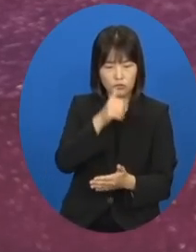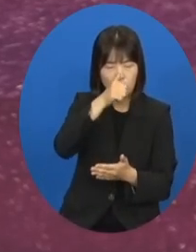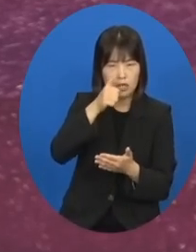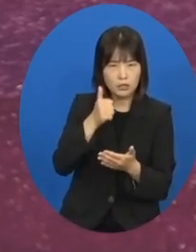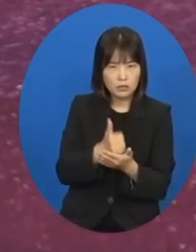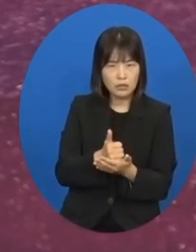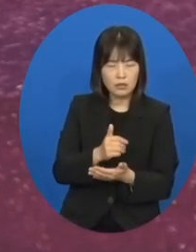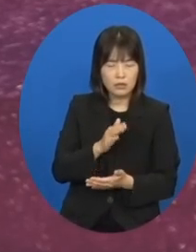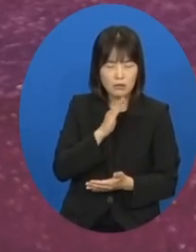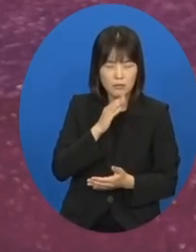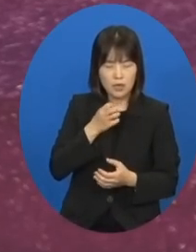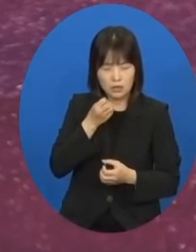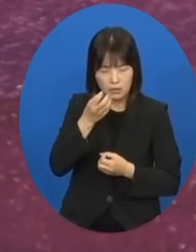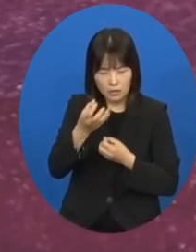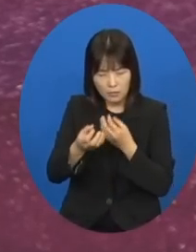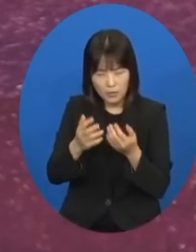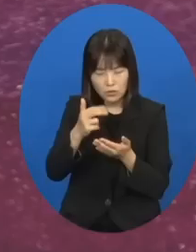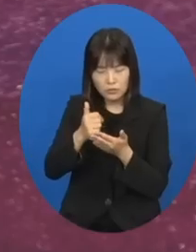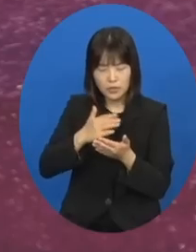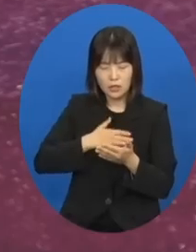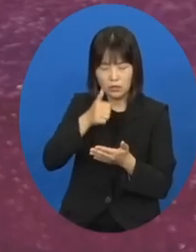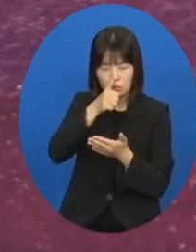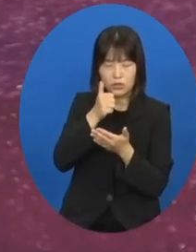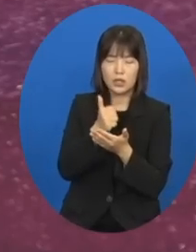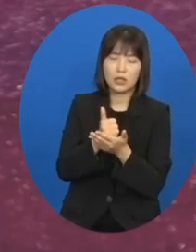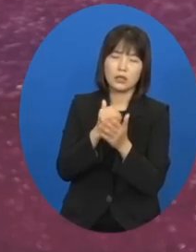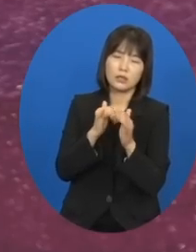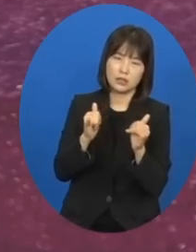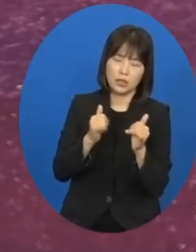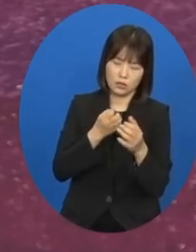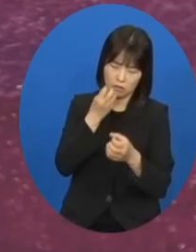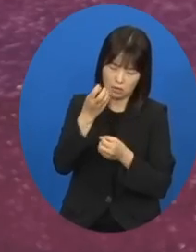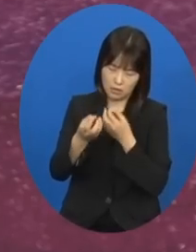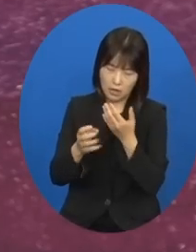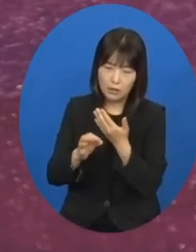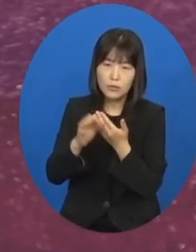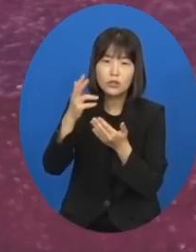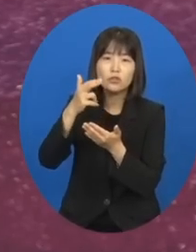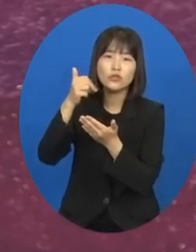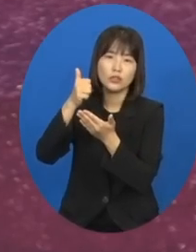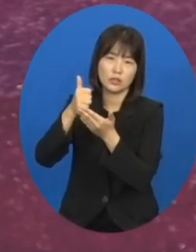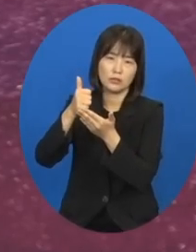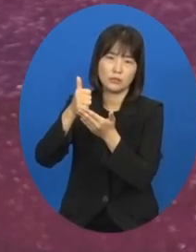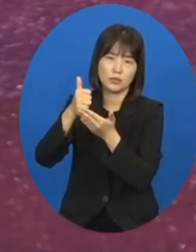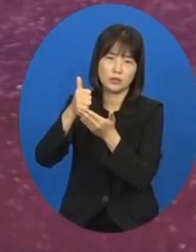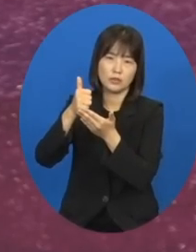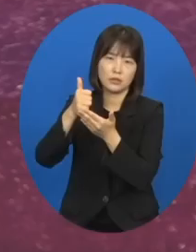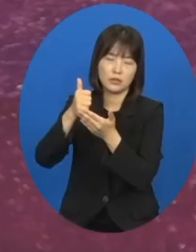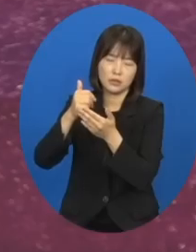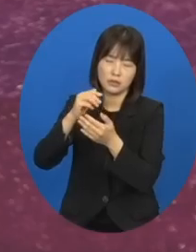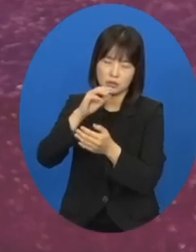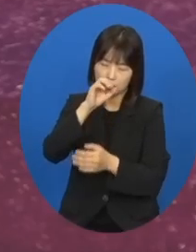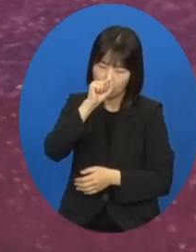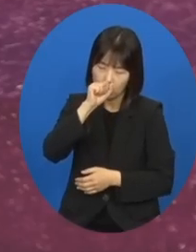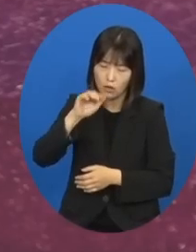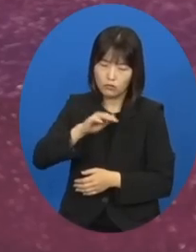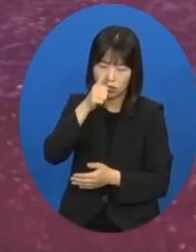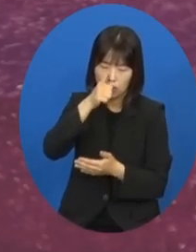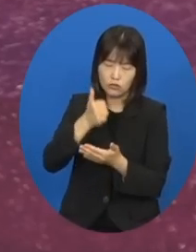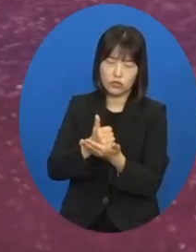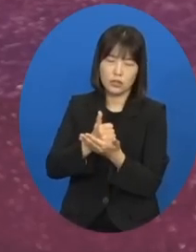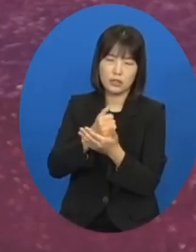진정으로 차별하고 주님 정말 내가 죄인입니다라고 우리가 자백하면 주님은 믿으셔서 우리의 죄를 사해 주신다고